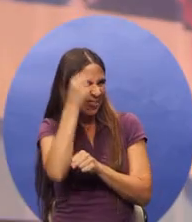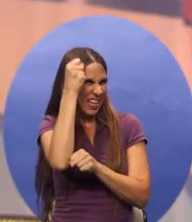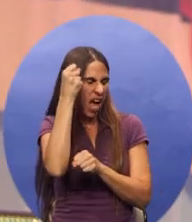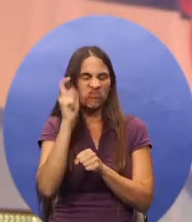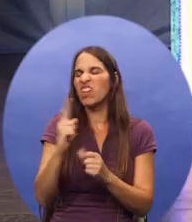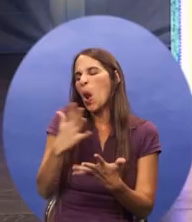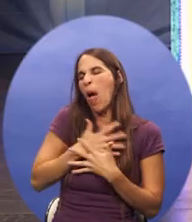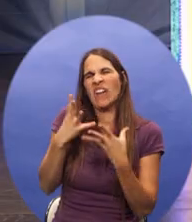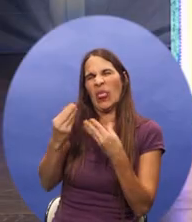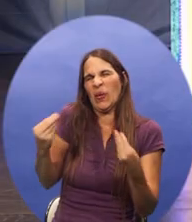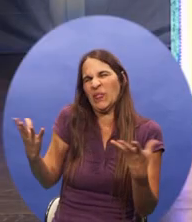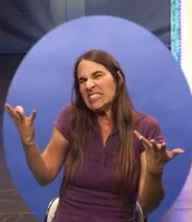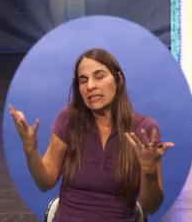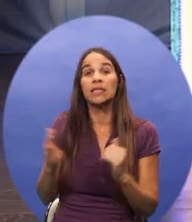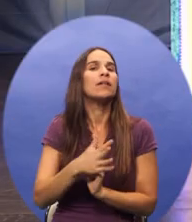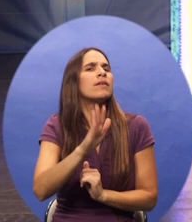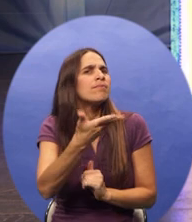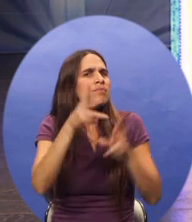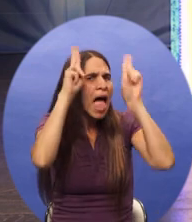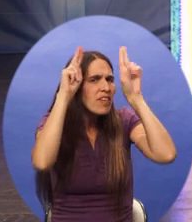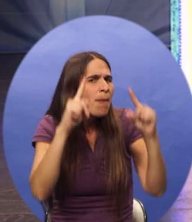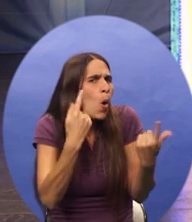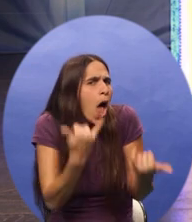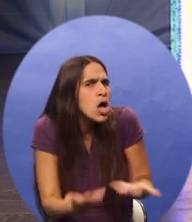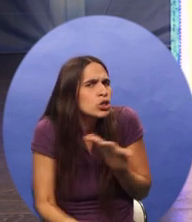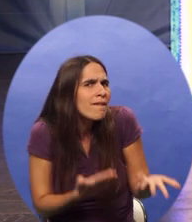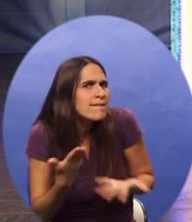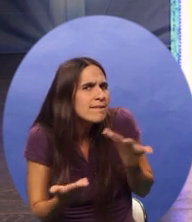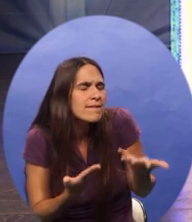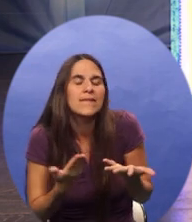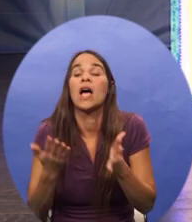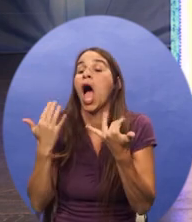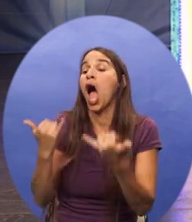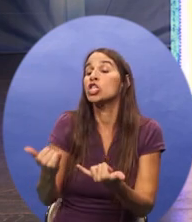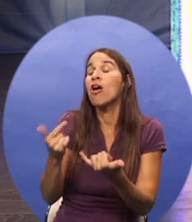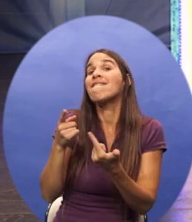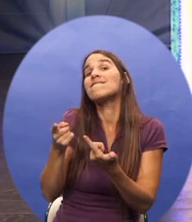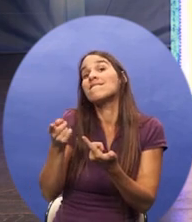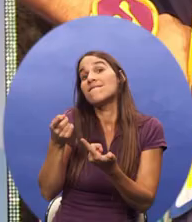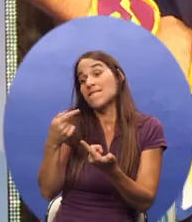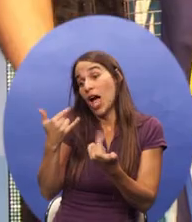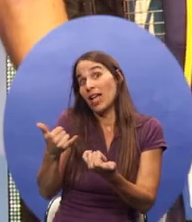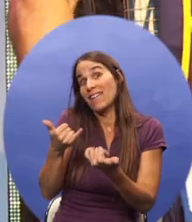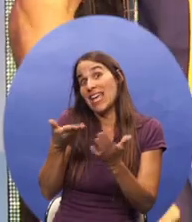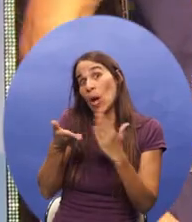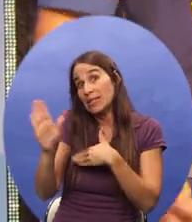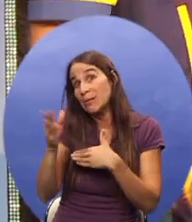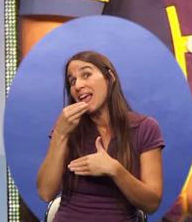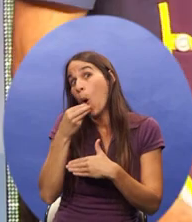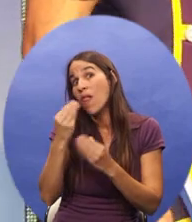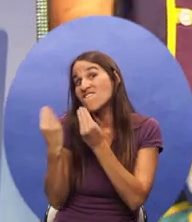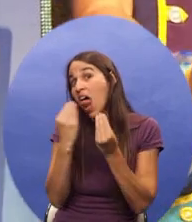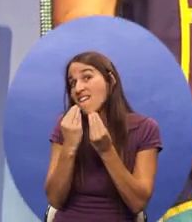אני לא אוהב להתרטב. אפי, מה קורה עכשיו בתוכנית? אז עכשיו, מה שבדיוק קורה, זה שאנחנו יוצאים פה החוצה עכשיו